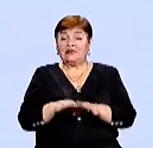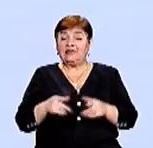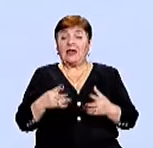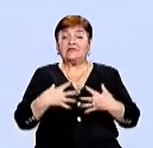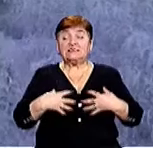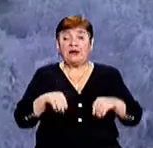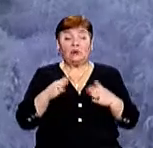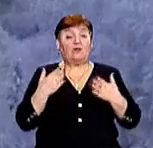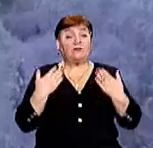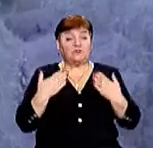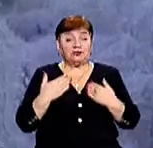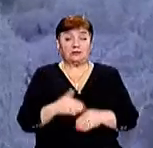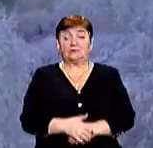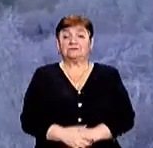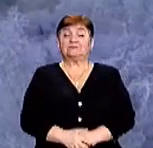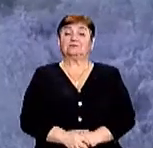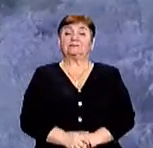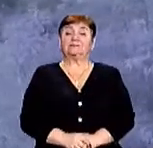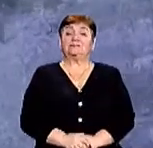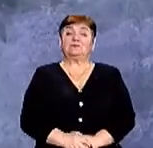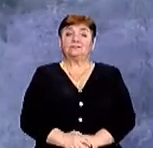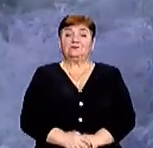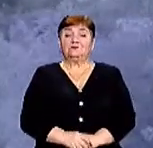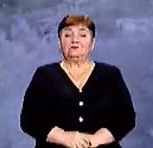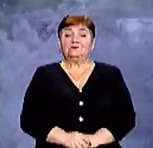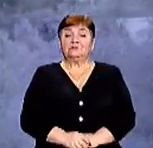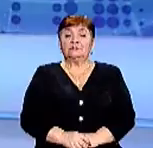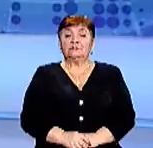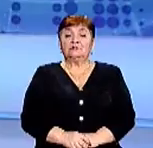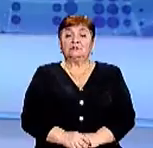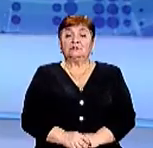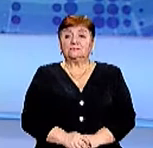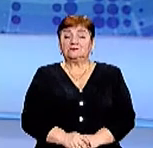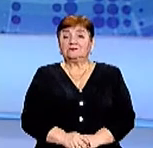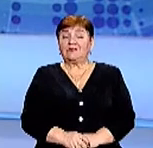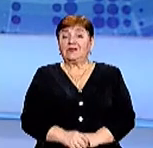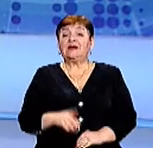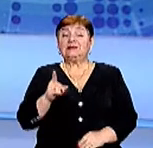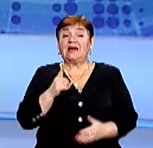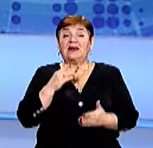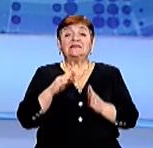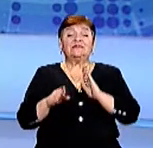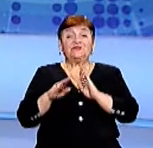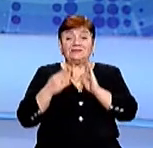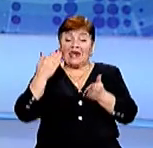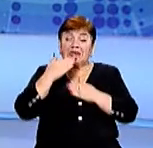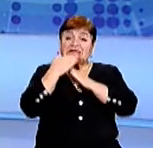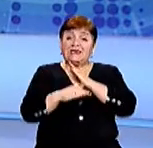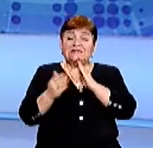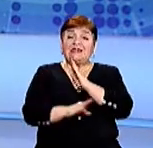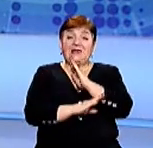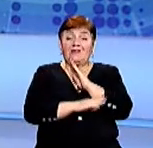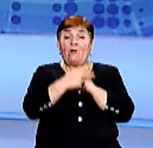для сімейного відпочинку. Андрій Андрусяк, Віктор Пойда. Новини на Суспільному. На зрізі дерева малює ужгородка